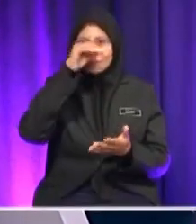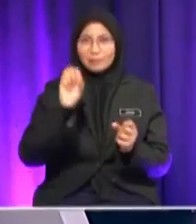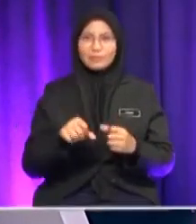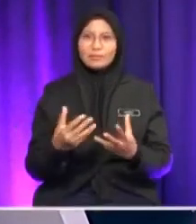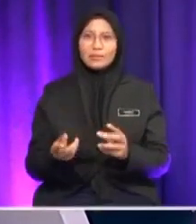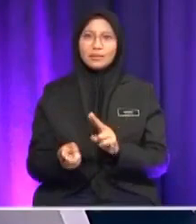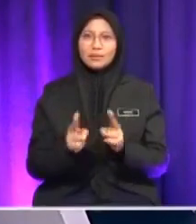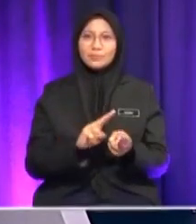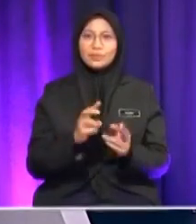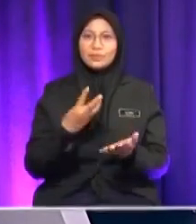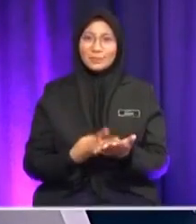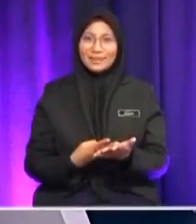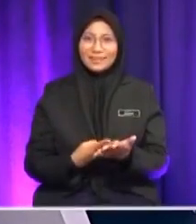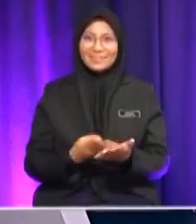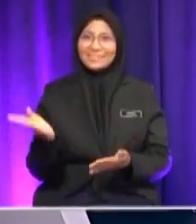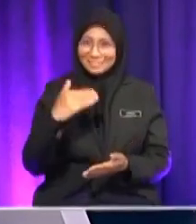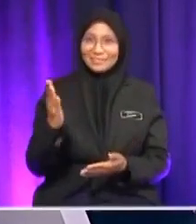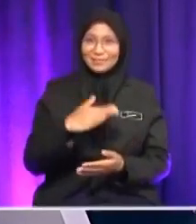kewangan. Boleh? Okay, jom. Jom.